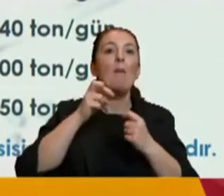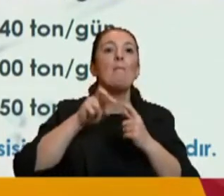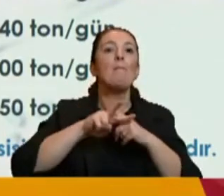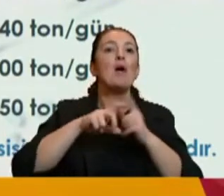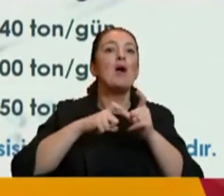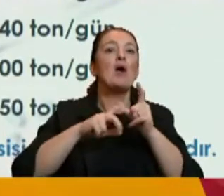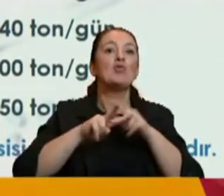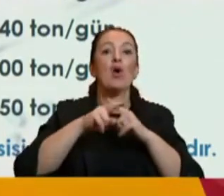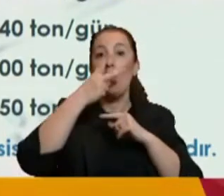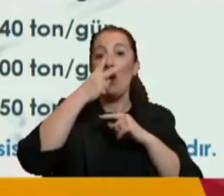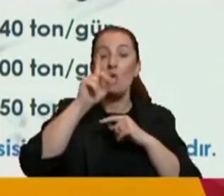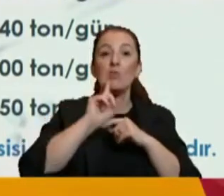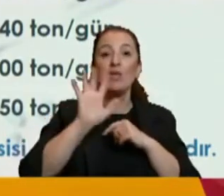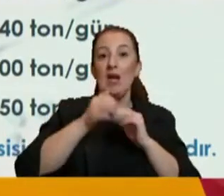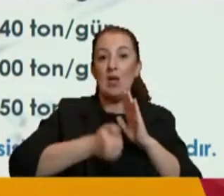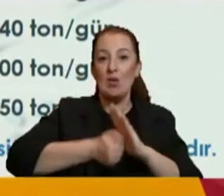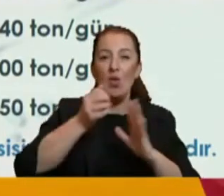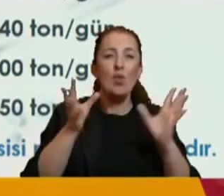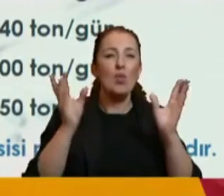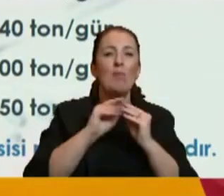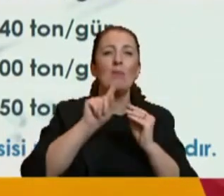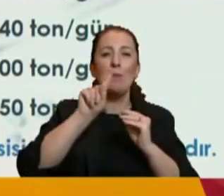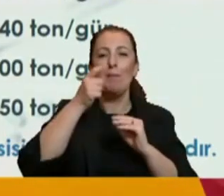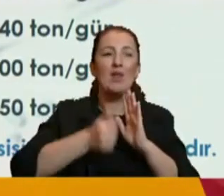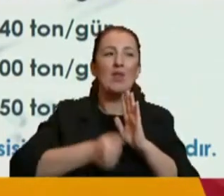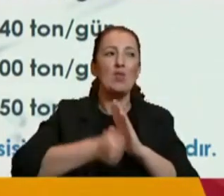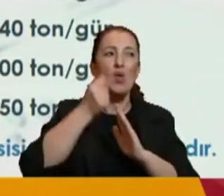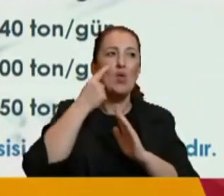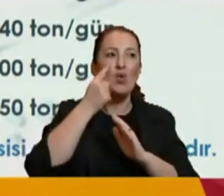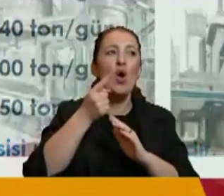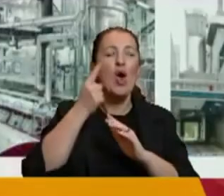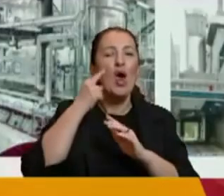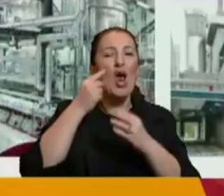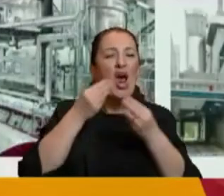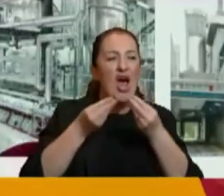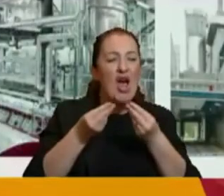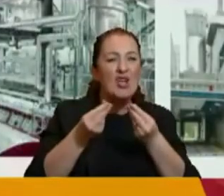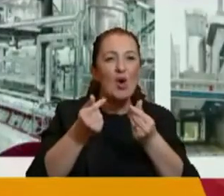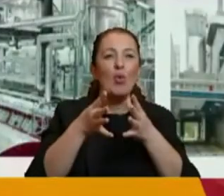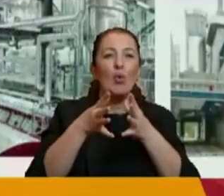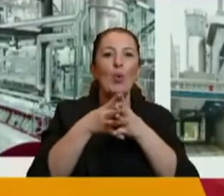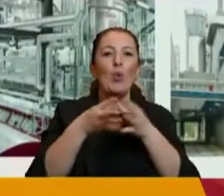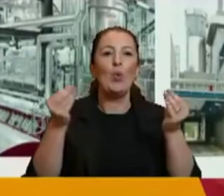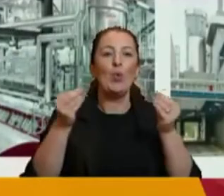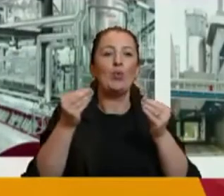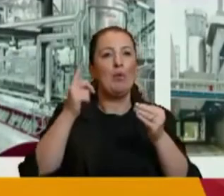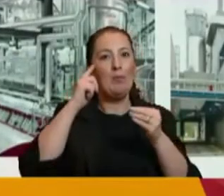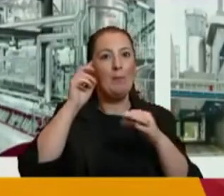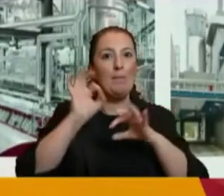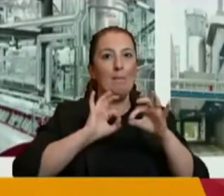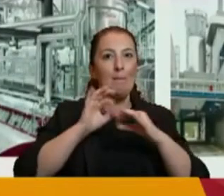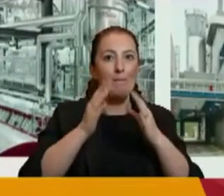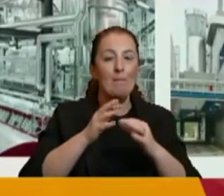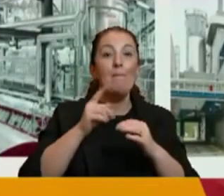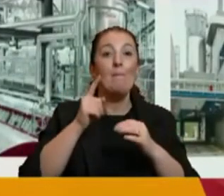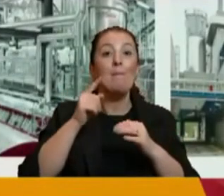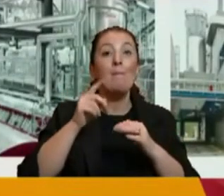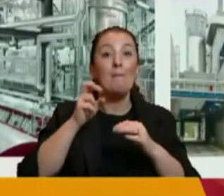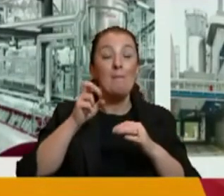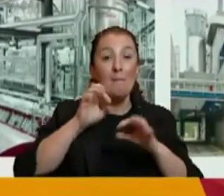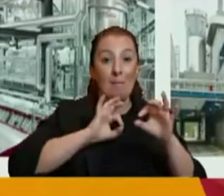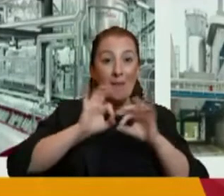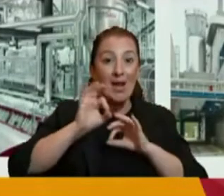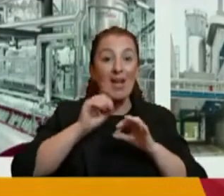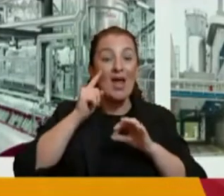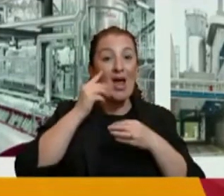toplamda Bence ona yakın çamur kurutma Tesisleri planlıyoruz planlanan çamur yakma tesisi de